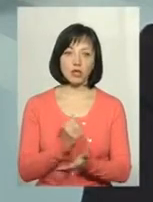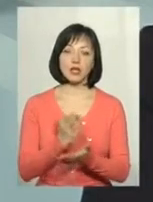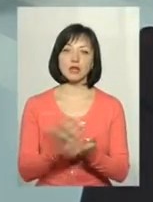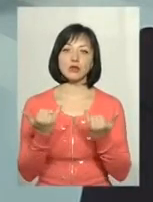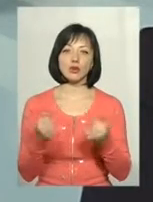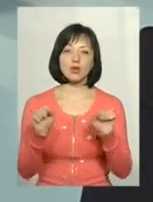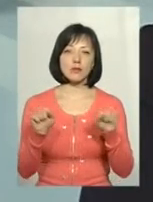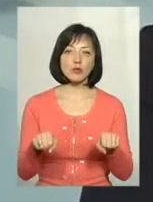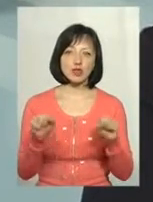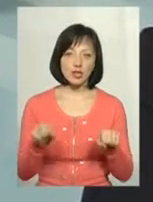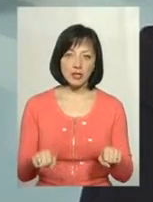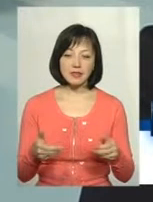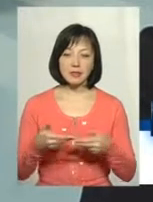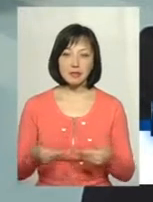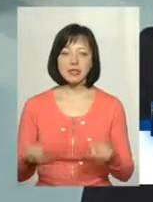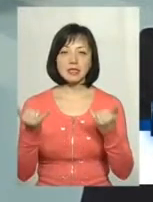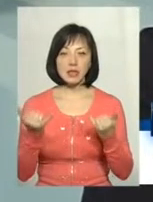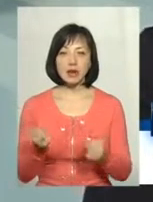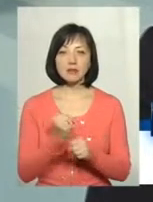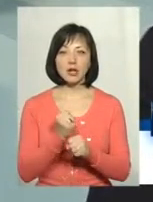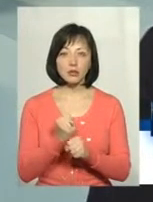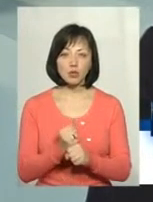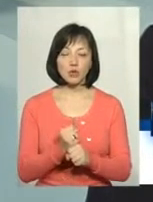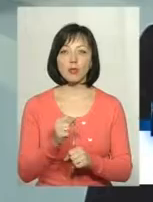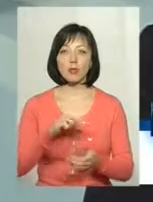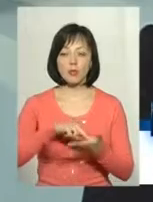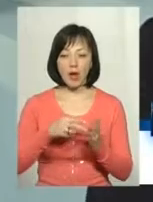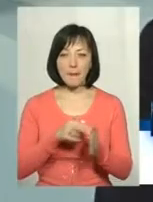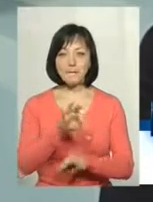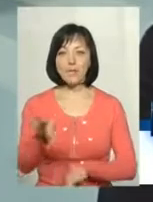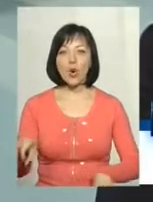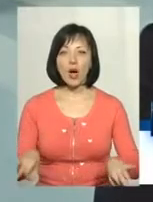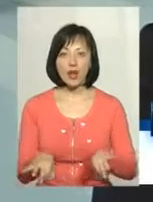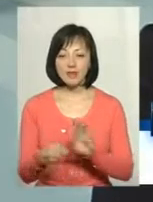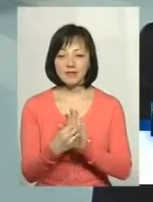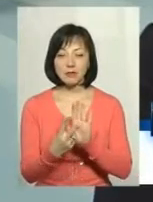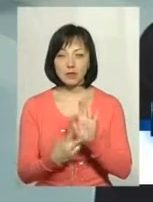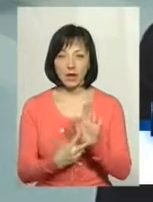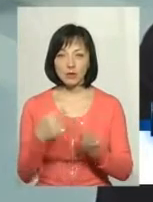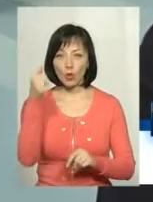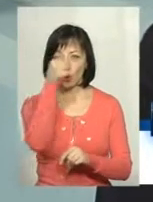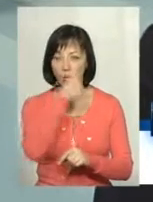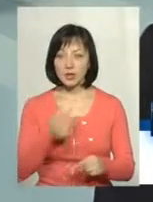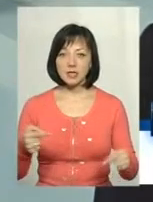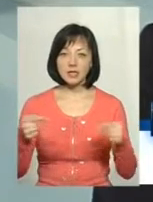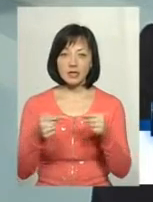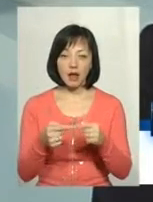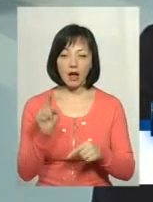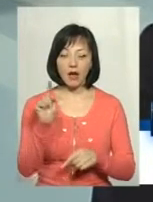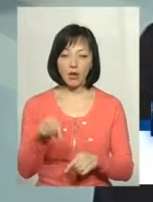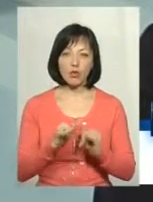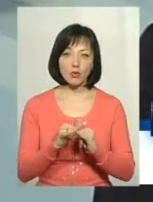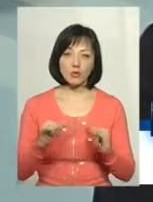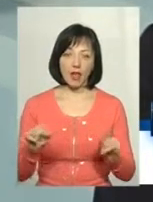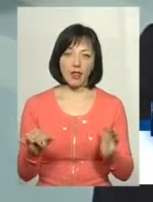сьогодні можливість, і ми зараз вже працюємо над розробкою проєктів вже в 2017 році саме на розвиток і